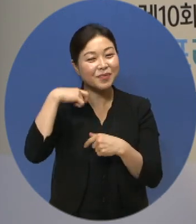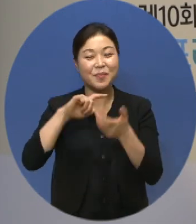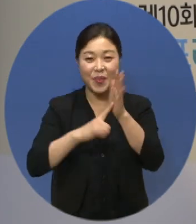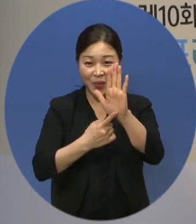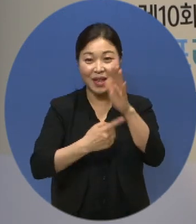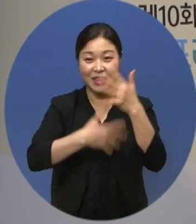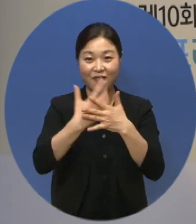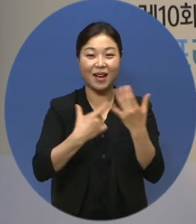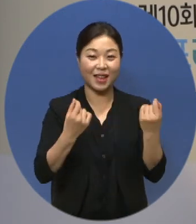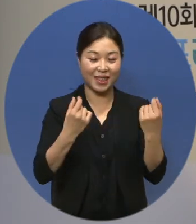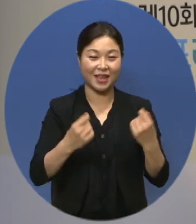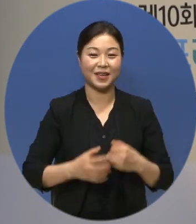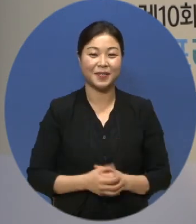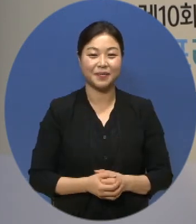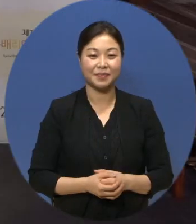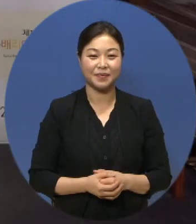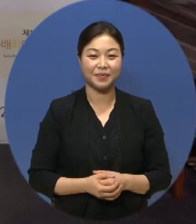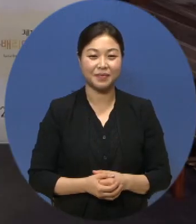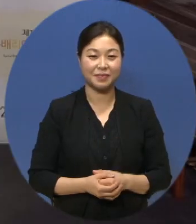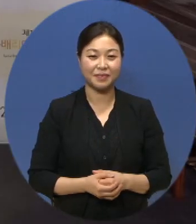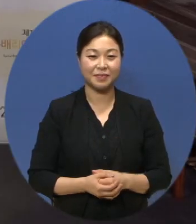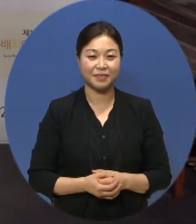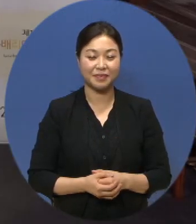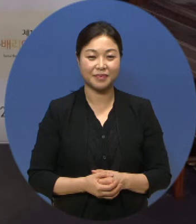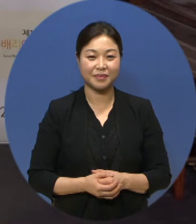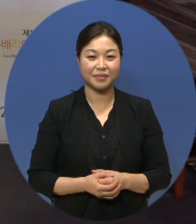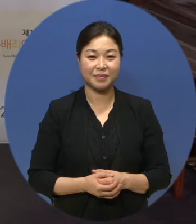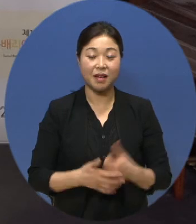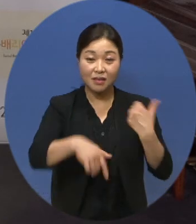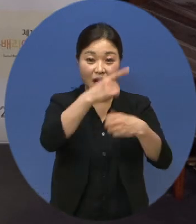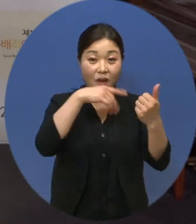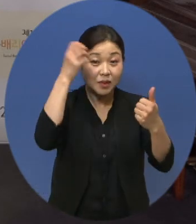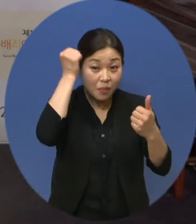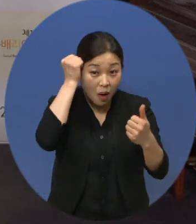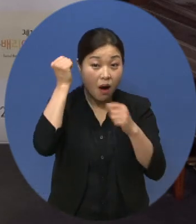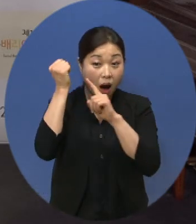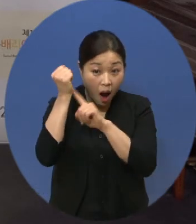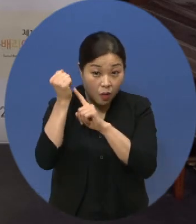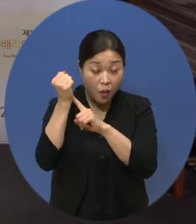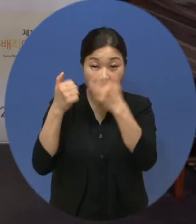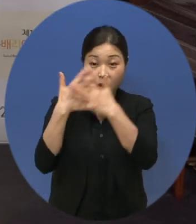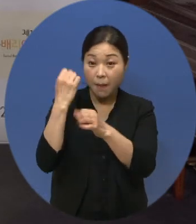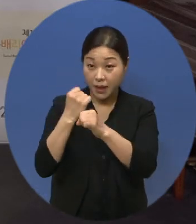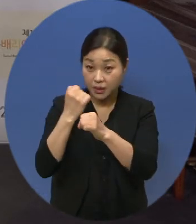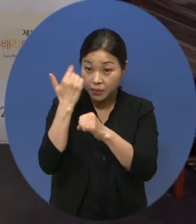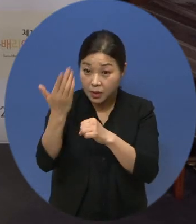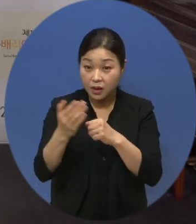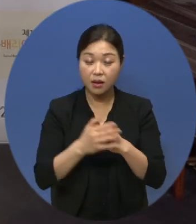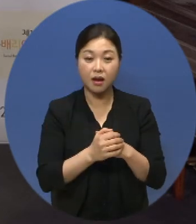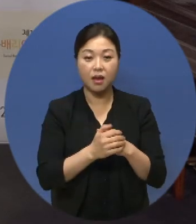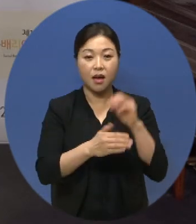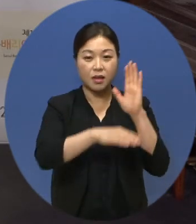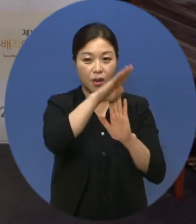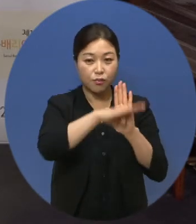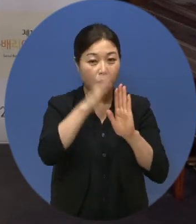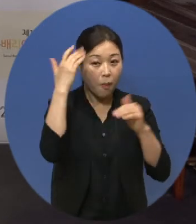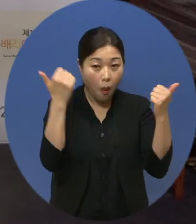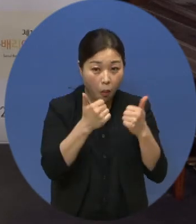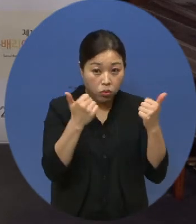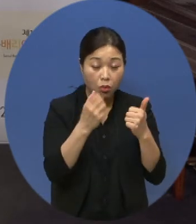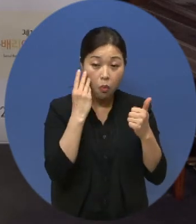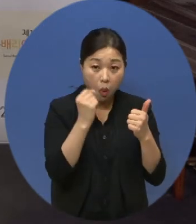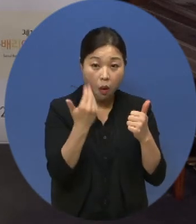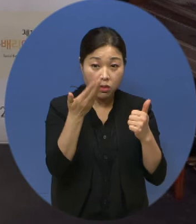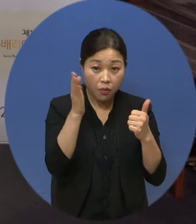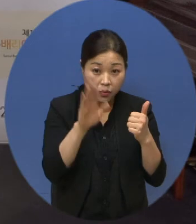그런 생각도 좀 드는데요. 좀 염두에 두고 만드신 건가요? 남북의 뭐 회담도 뭐 자유롭게 벌어졌다가 또